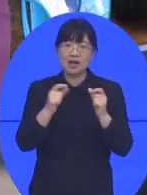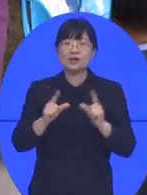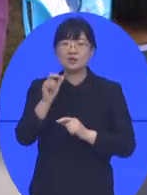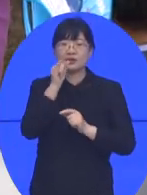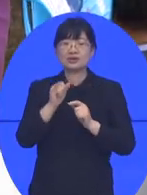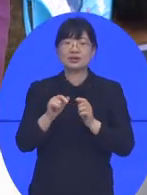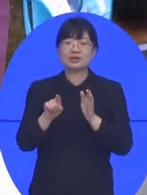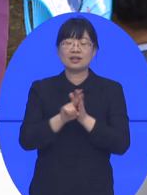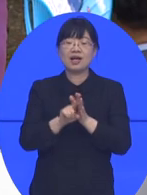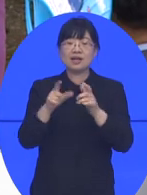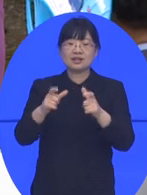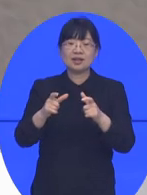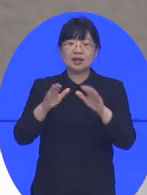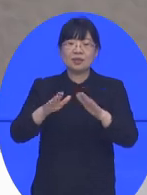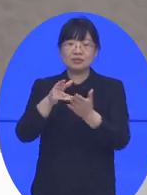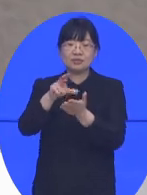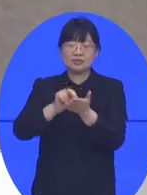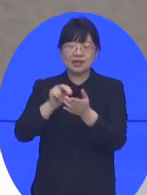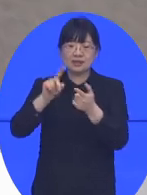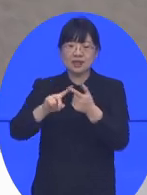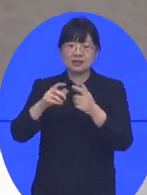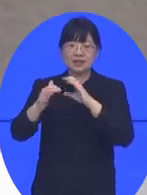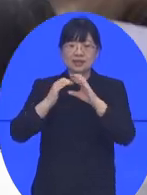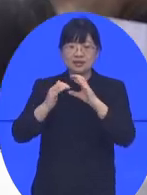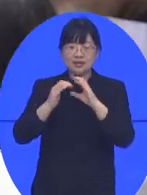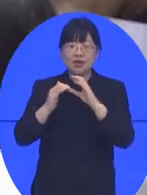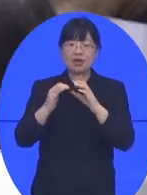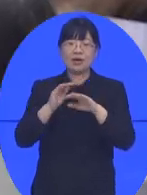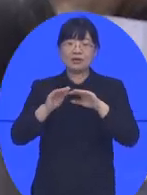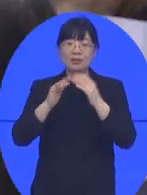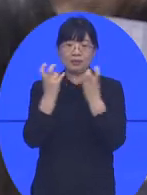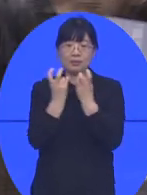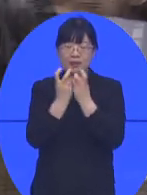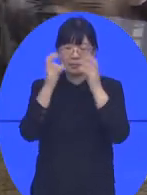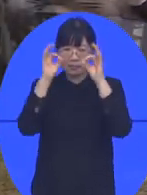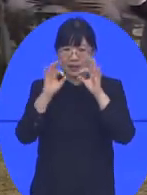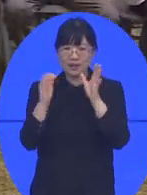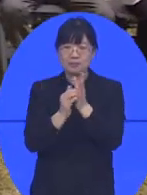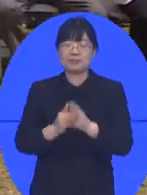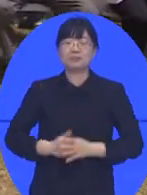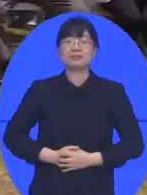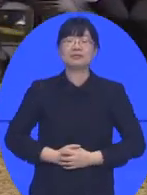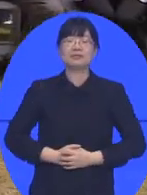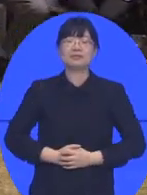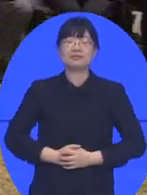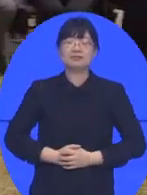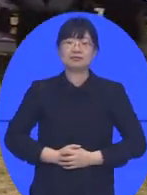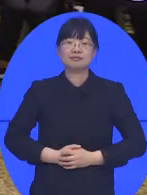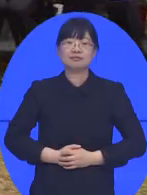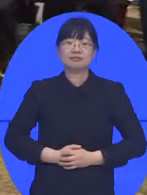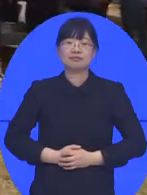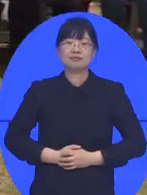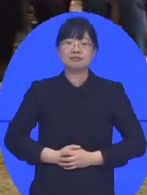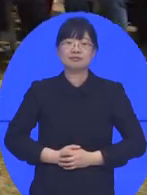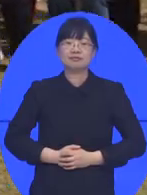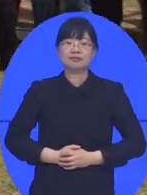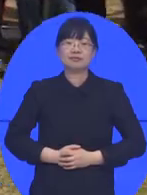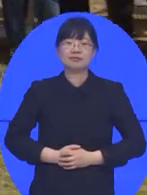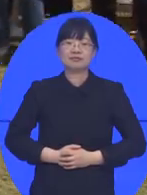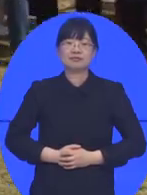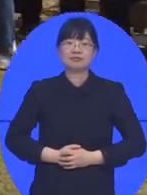이외에도 지역 현황 등 의견을 교류하며 해법을 찾았습니다 경기지 TV 이슬비입니다 네